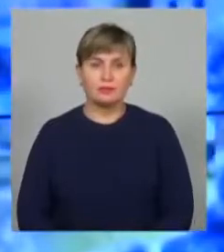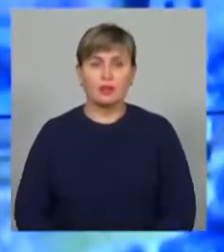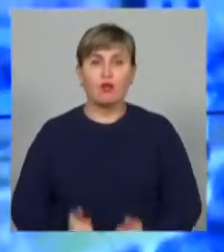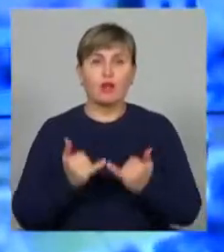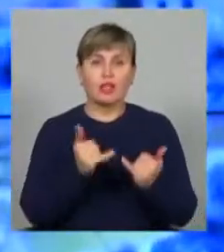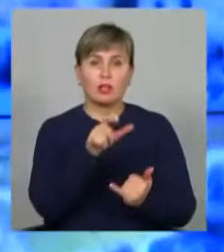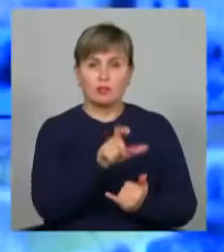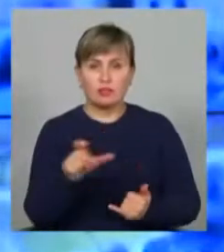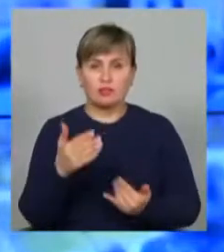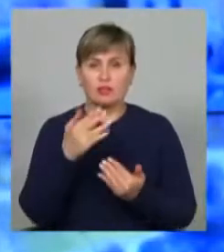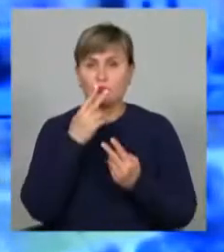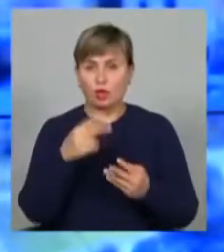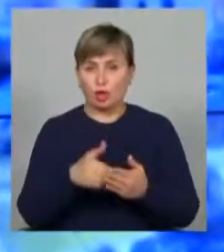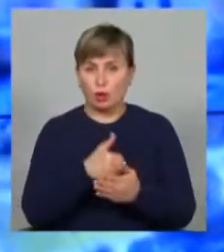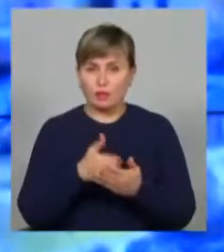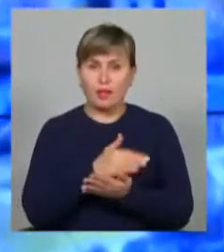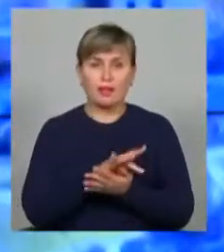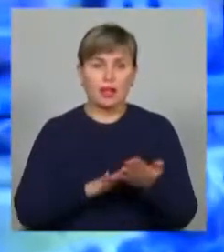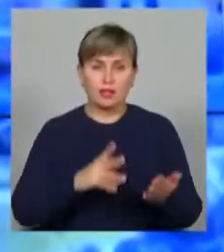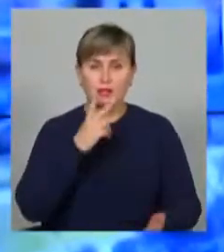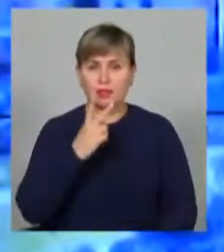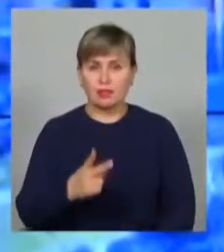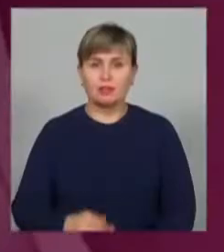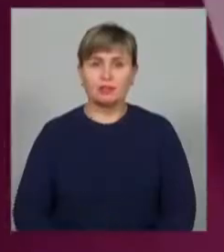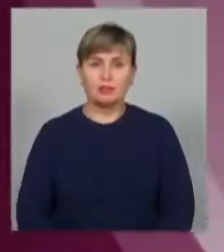Уважаемые телезрители, вы смотрите новости. Далее в выпуске.